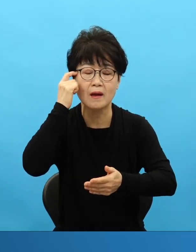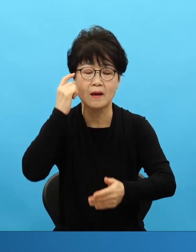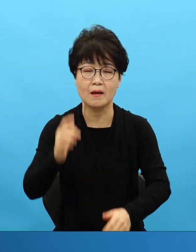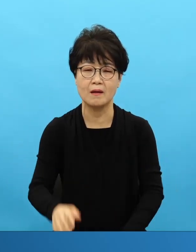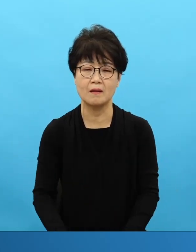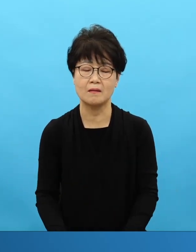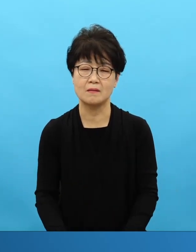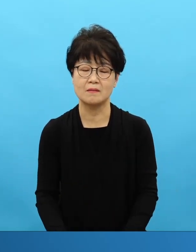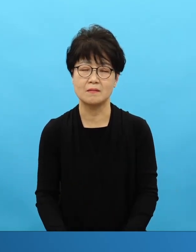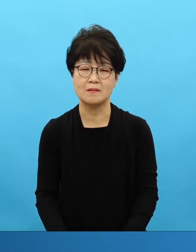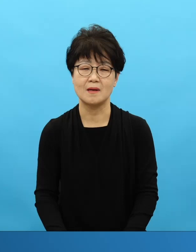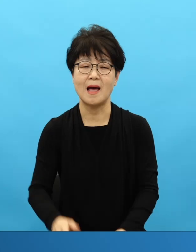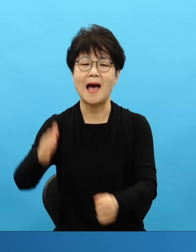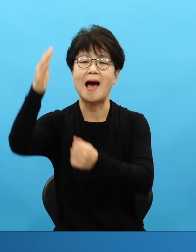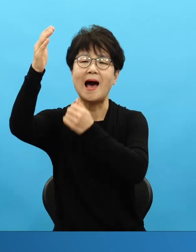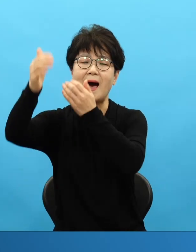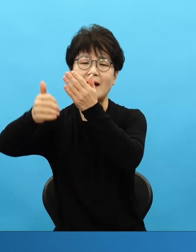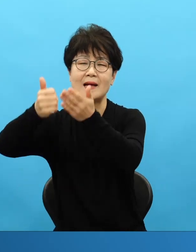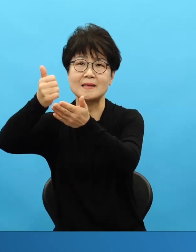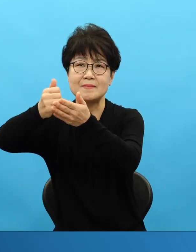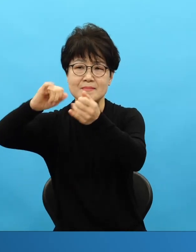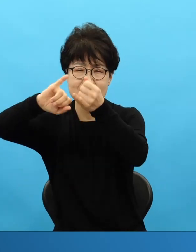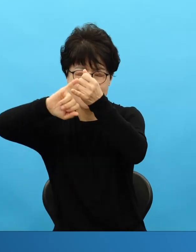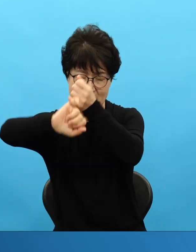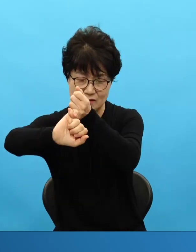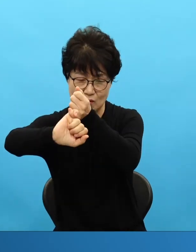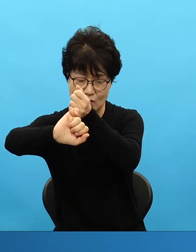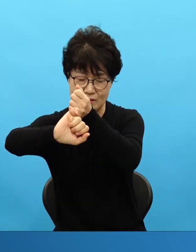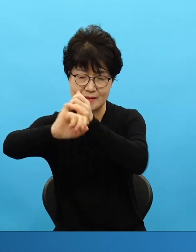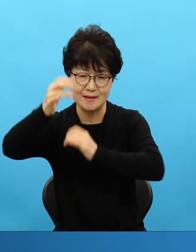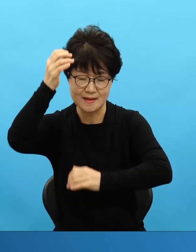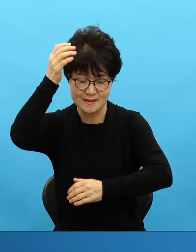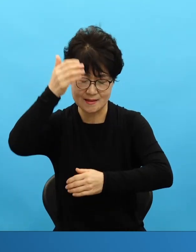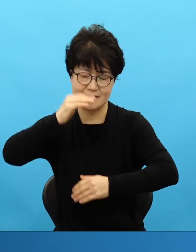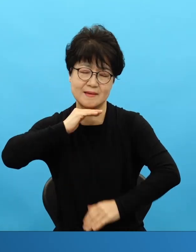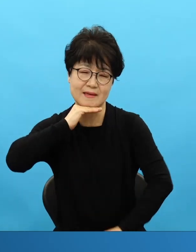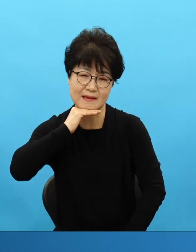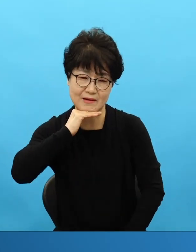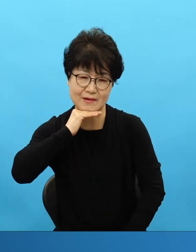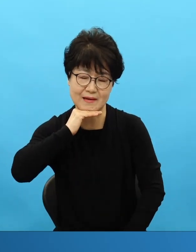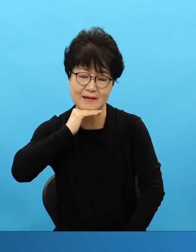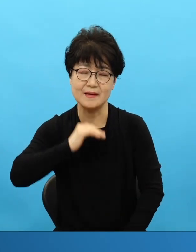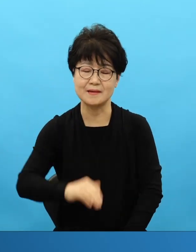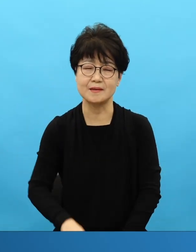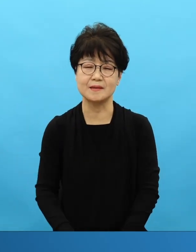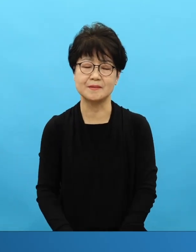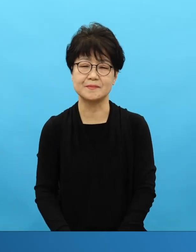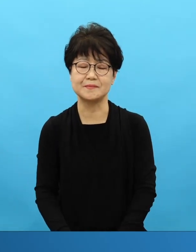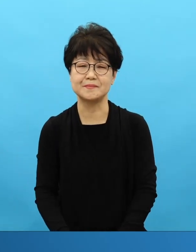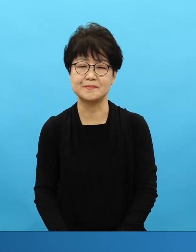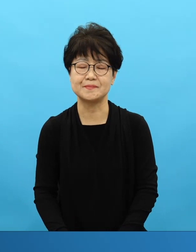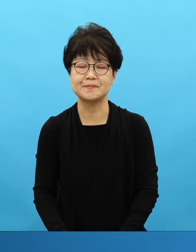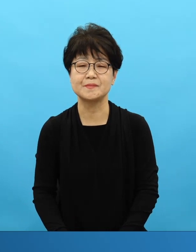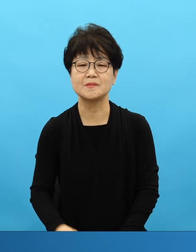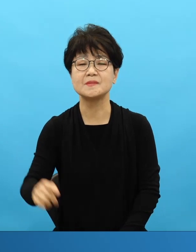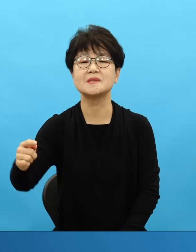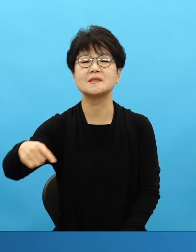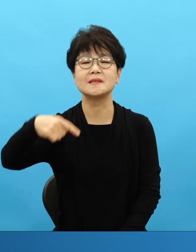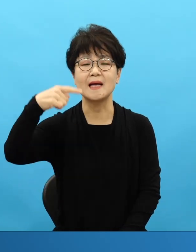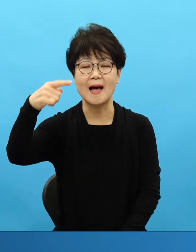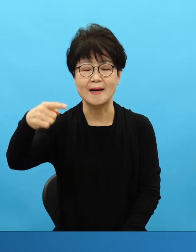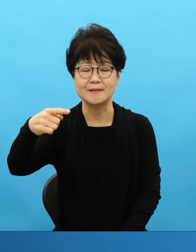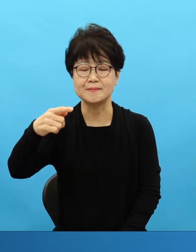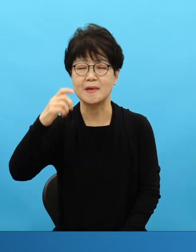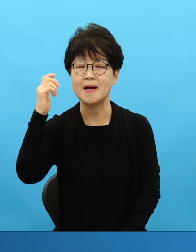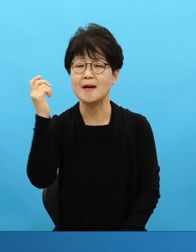Father. 기다림이죠. It is to wait. 그리고 또 반대 얘기를 했어요. And then he spoke of the opposite thing.